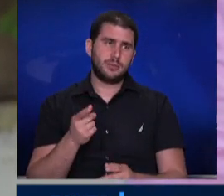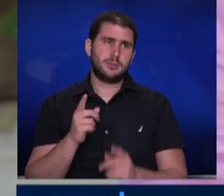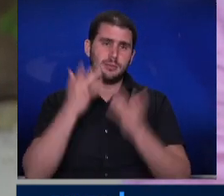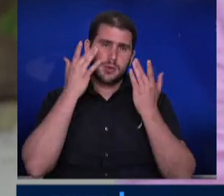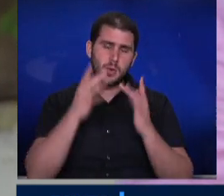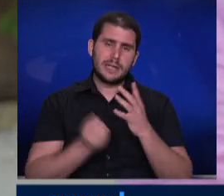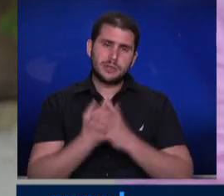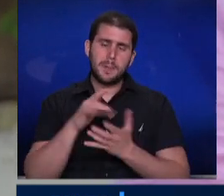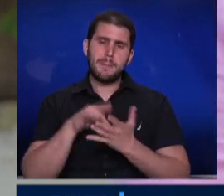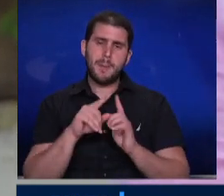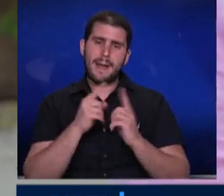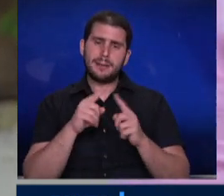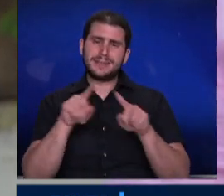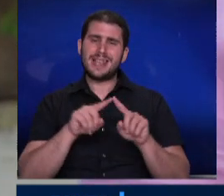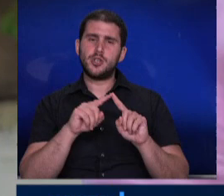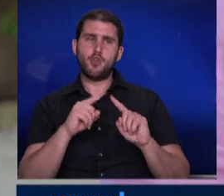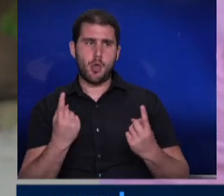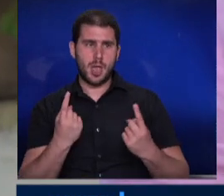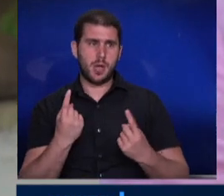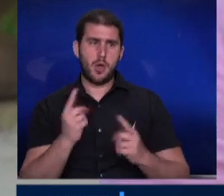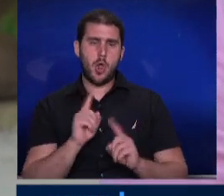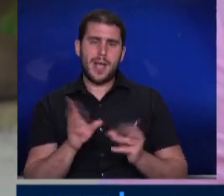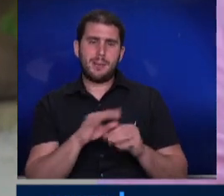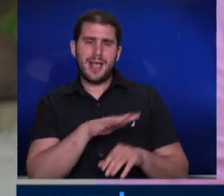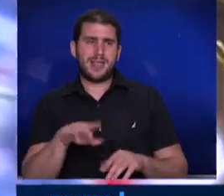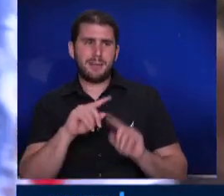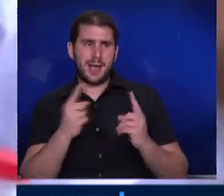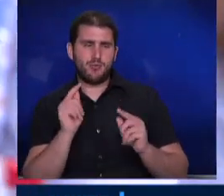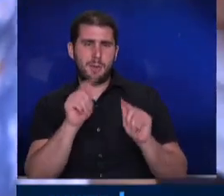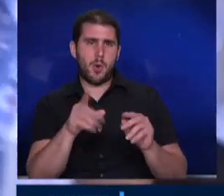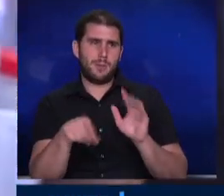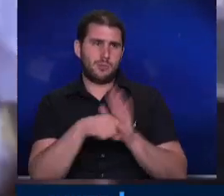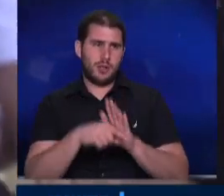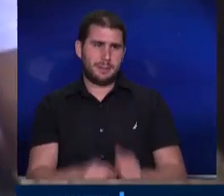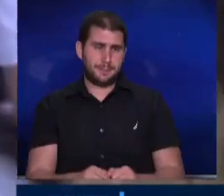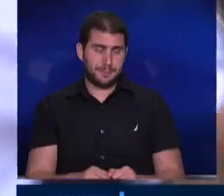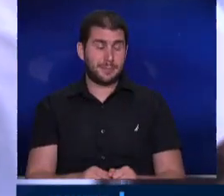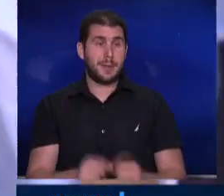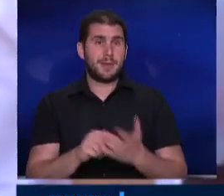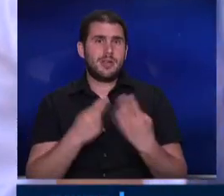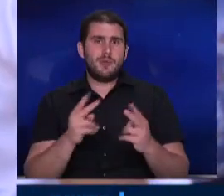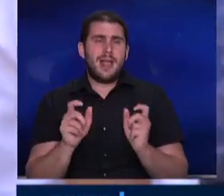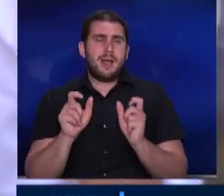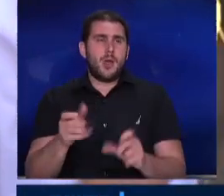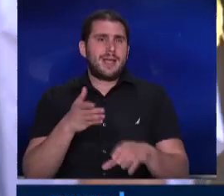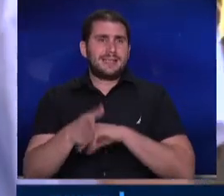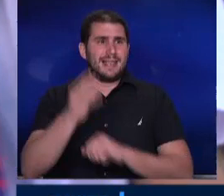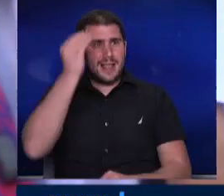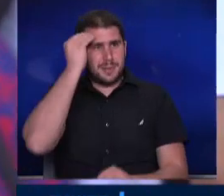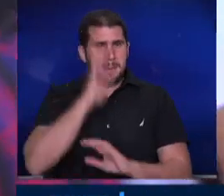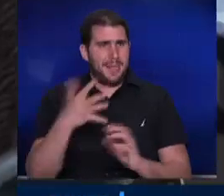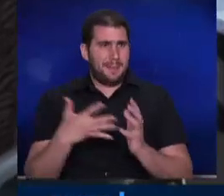ליצור מסגרת אחרת שלא עם שאר ילדים שהגיעו עם תוצאה. ומשום שאי אפשר למנוע כניסה של תלמידים בלי